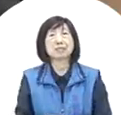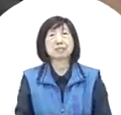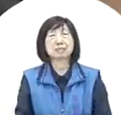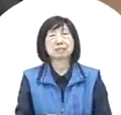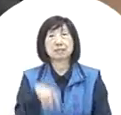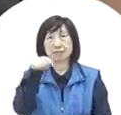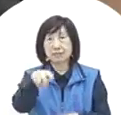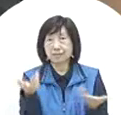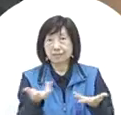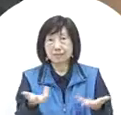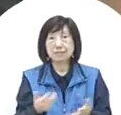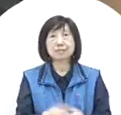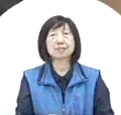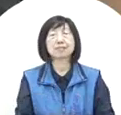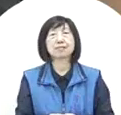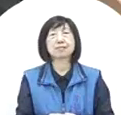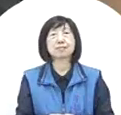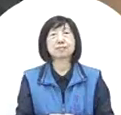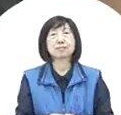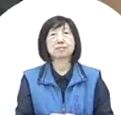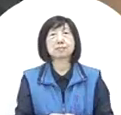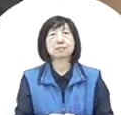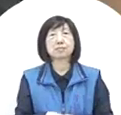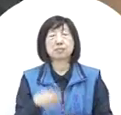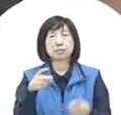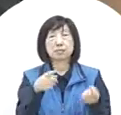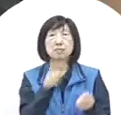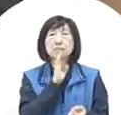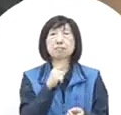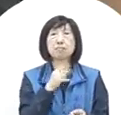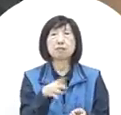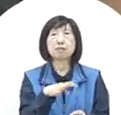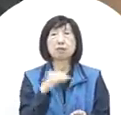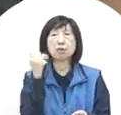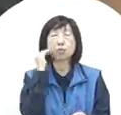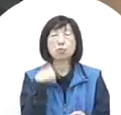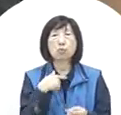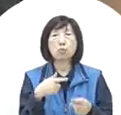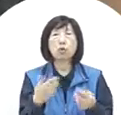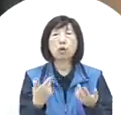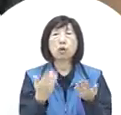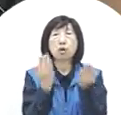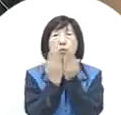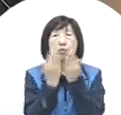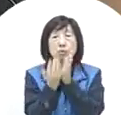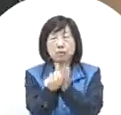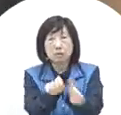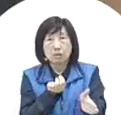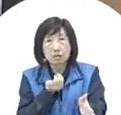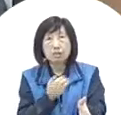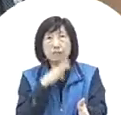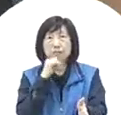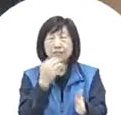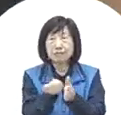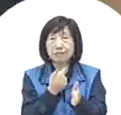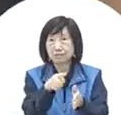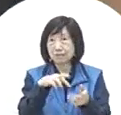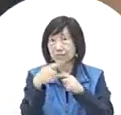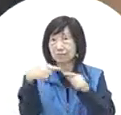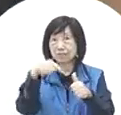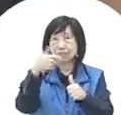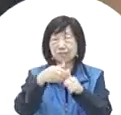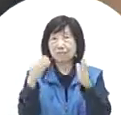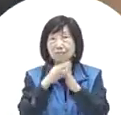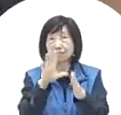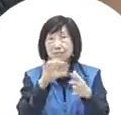这个事情。发生在学龄阶段，跟教育局有没有关系？教育局可以做什么事？ 未来